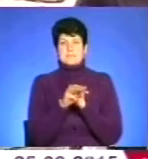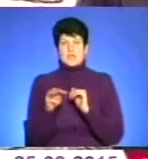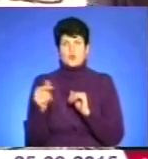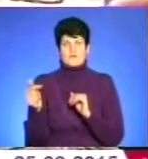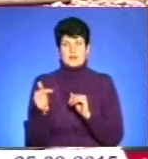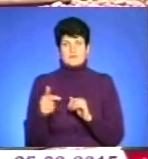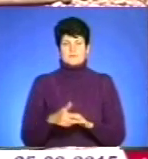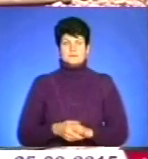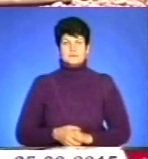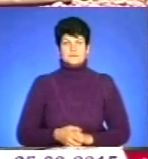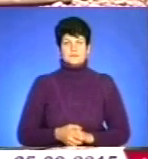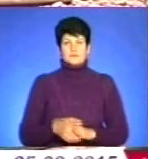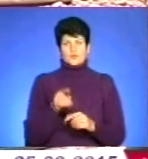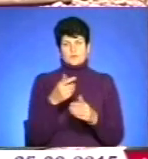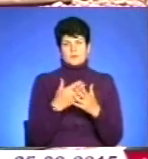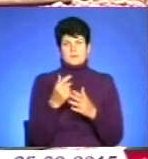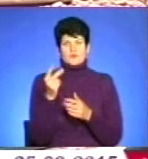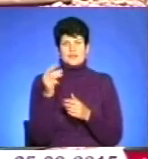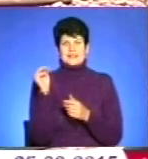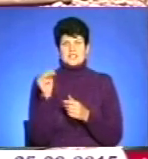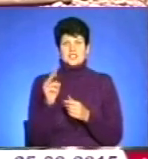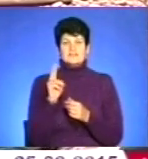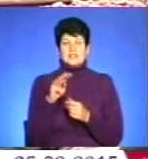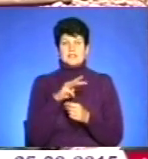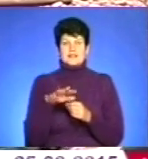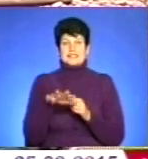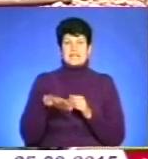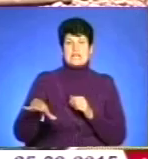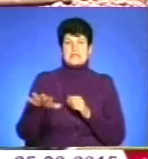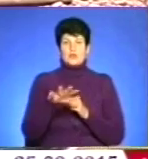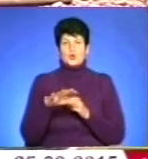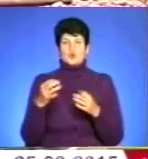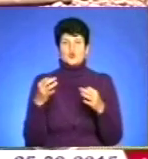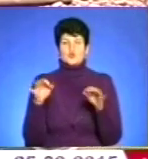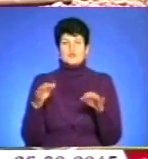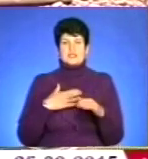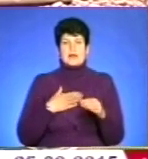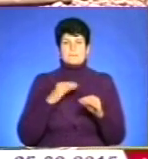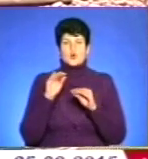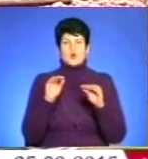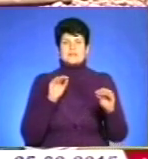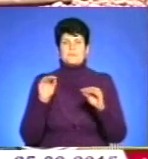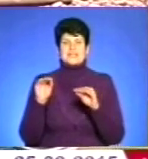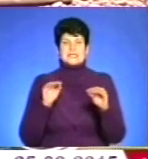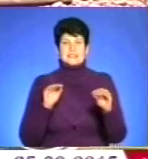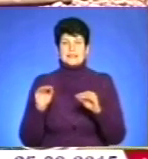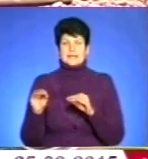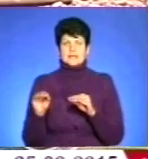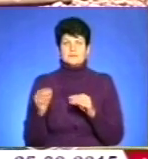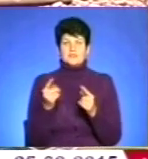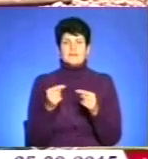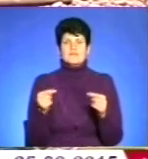гривень. Тут порядка 1500 квадратних метрів території дозволить нам розмістити відповідно